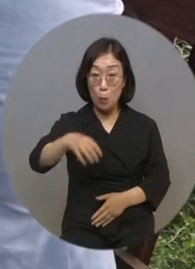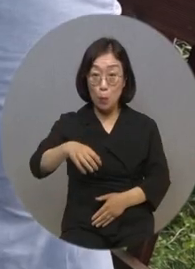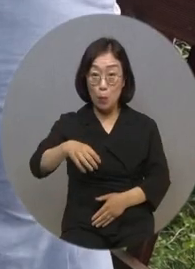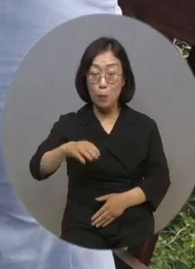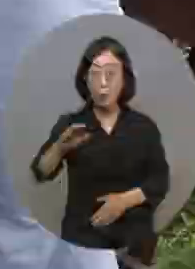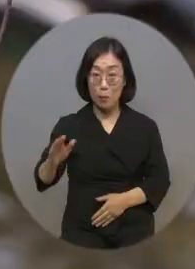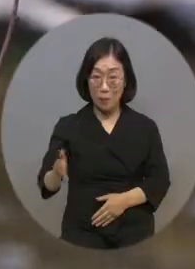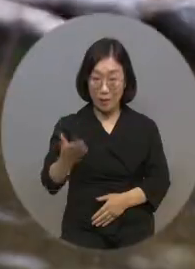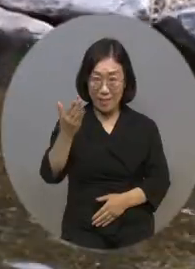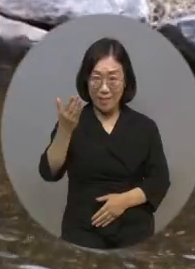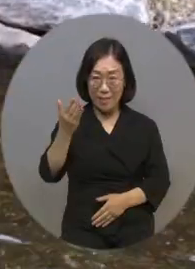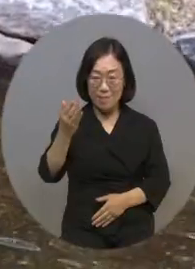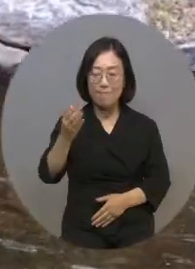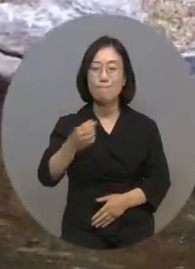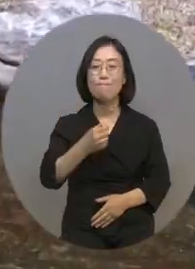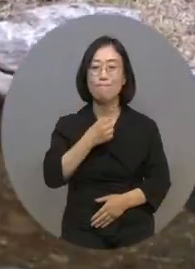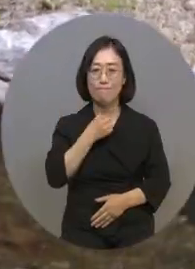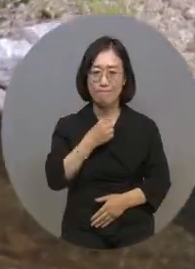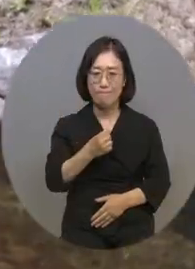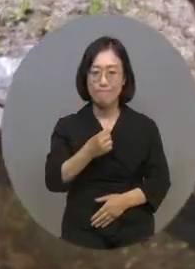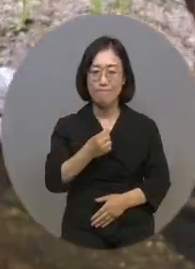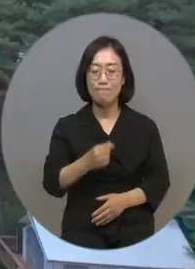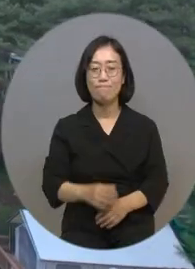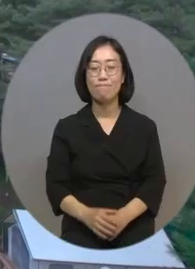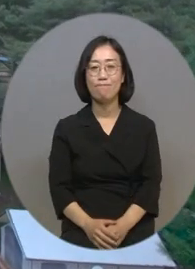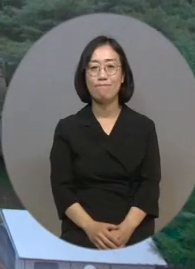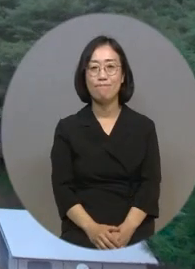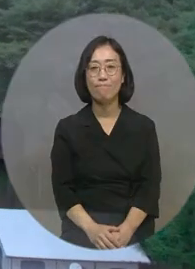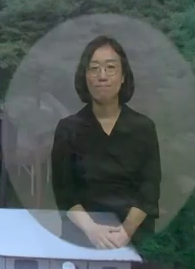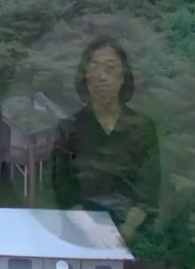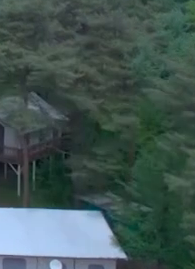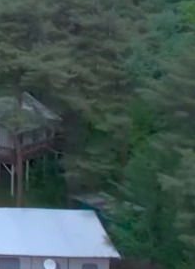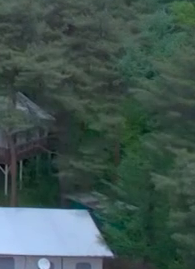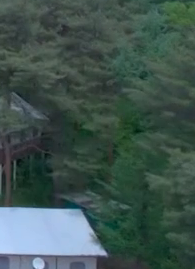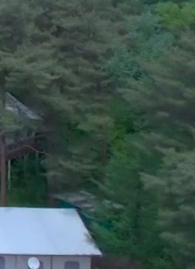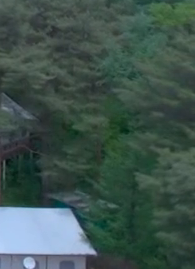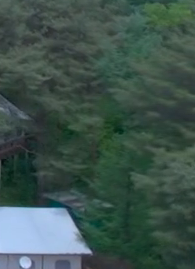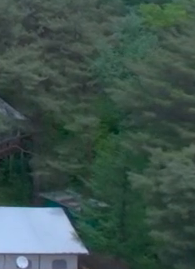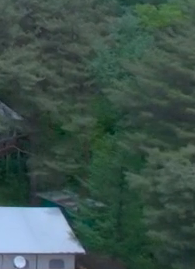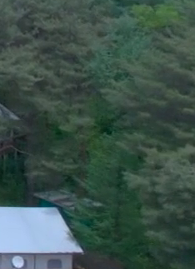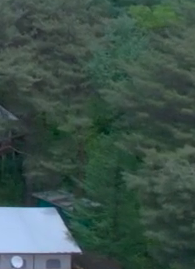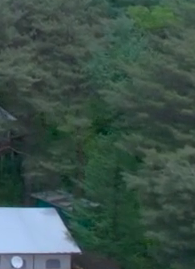자리매김하기를 기원합니다. 복지TV 뉴스 권용찬입니다.